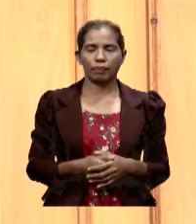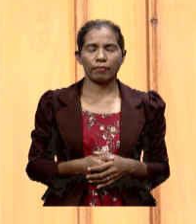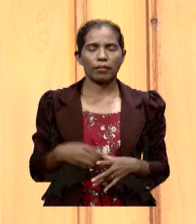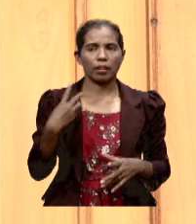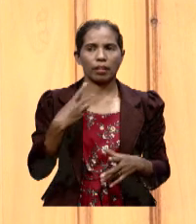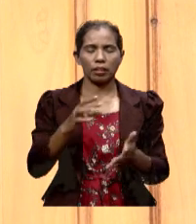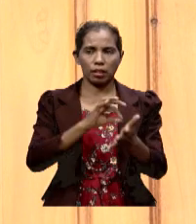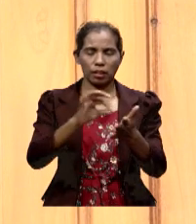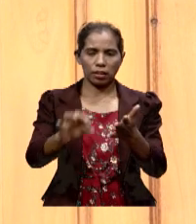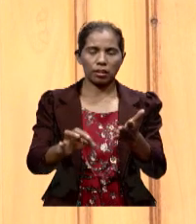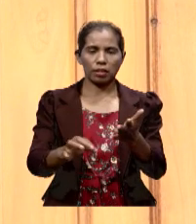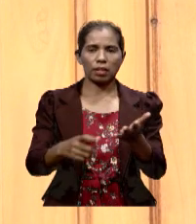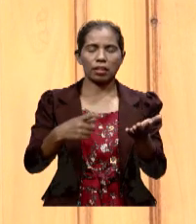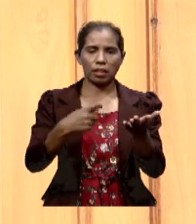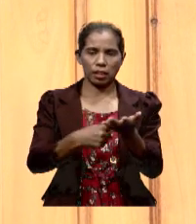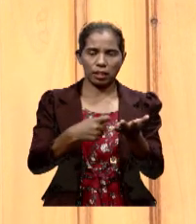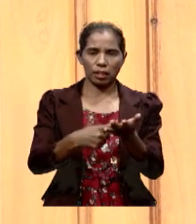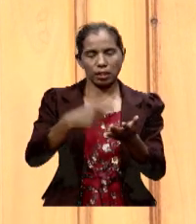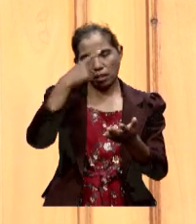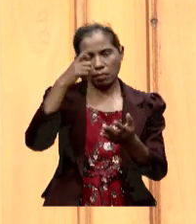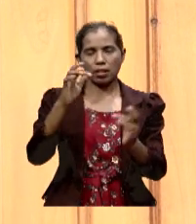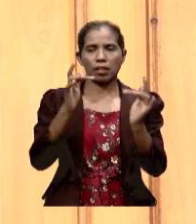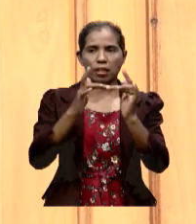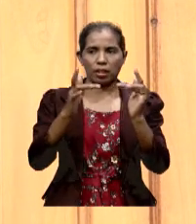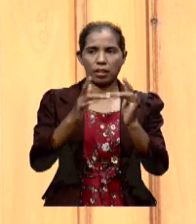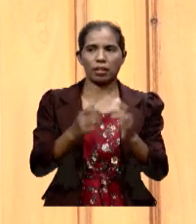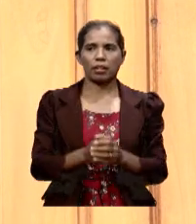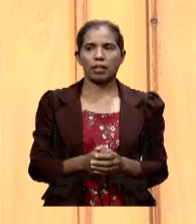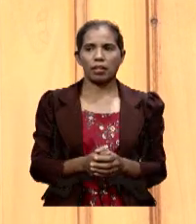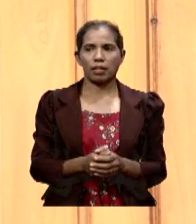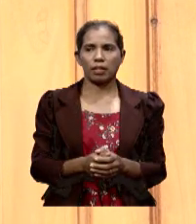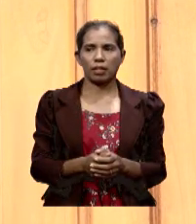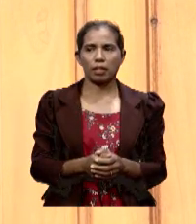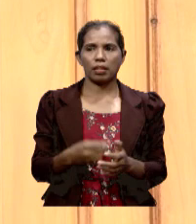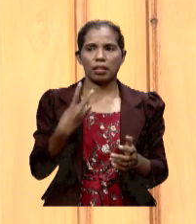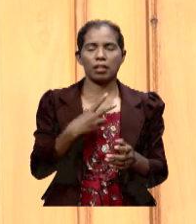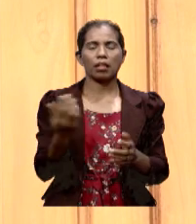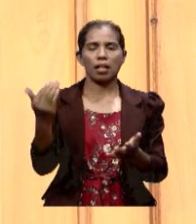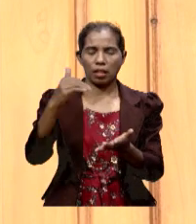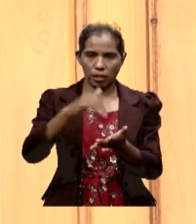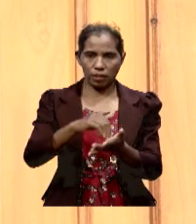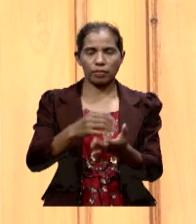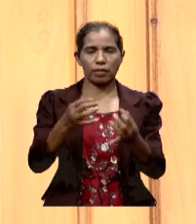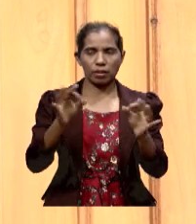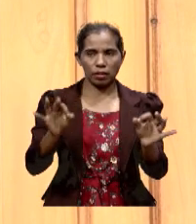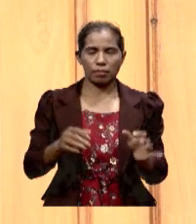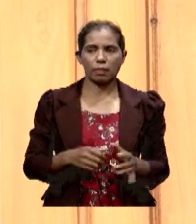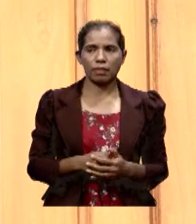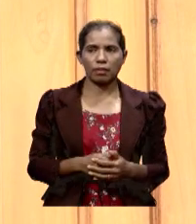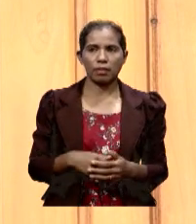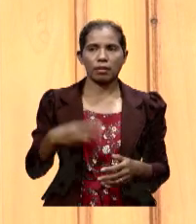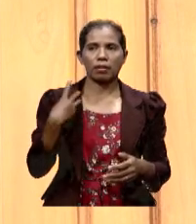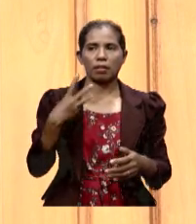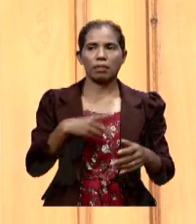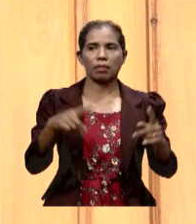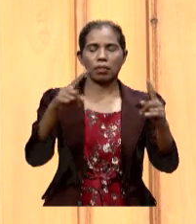isu tiket, i depois tambah internet. Time limit waktu tanono, oting gula fila fale. Oh, sa nami top up,